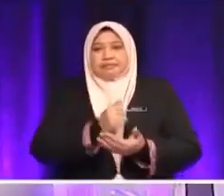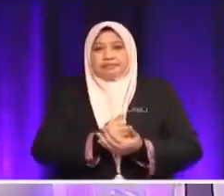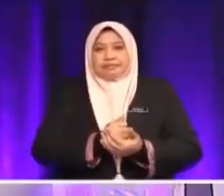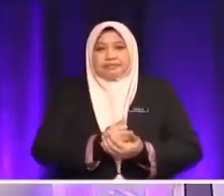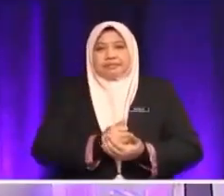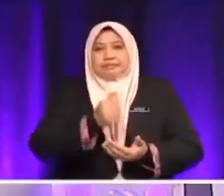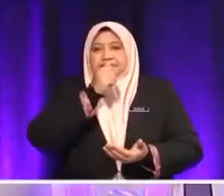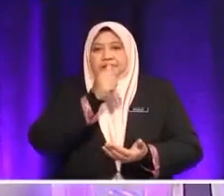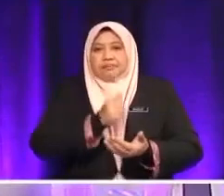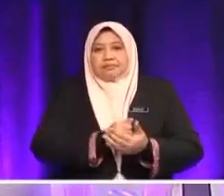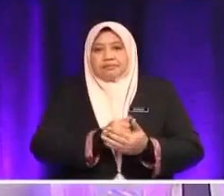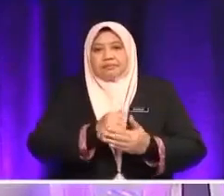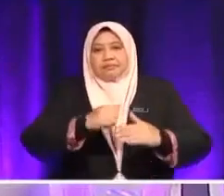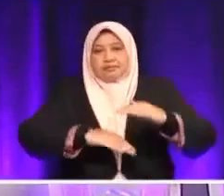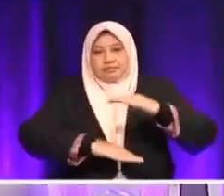titik